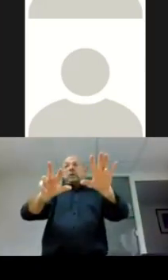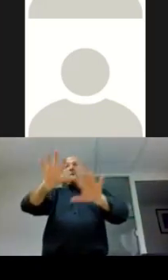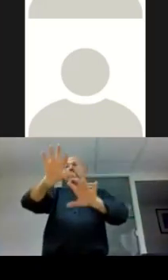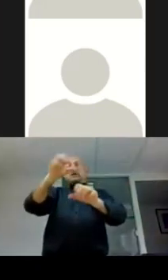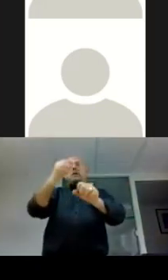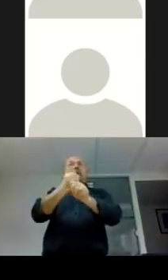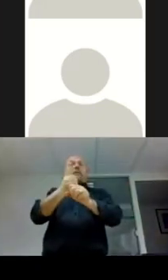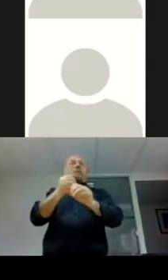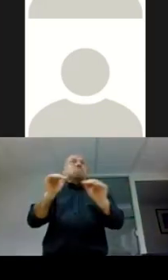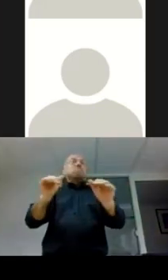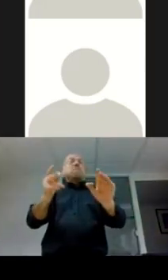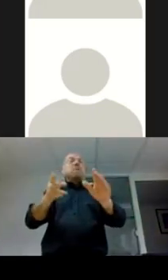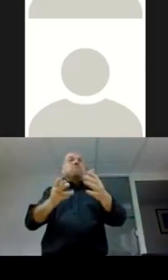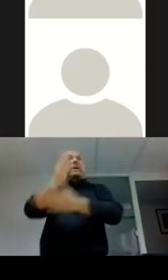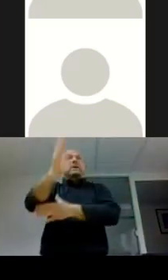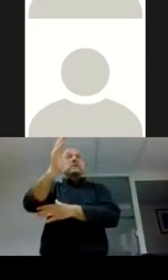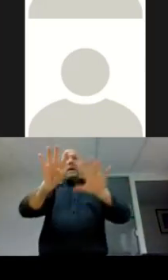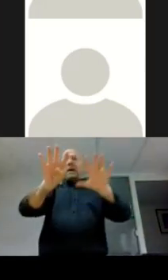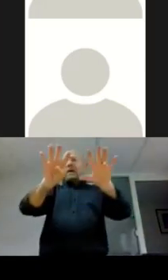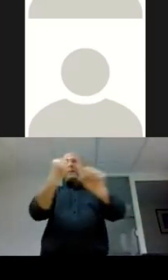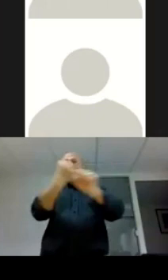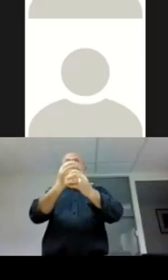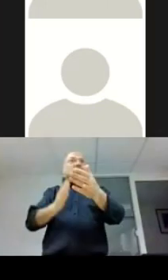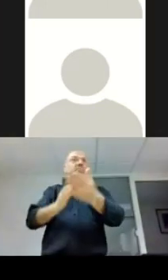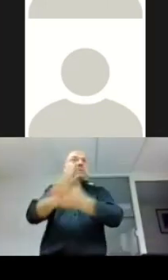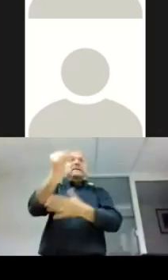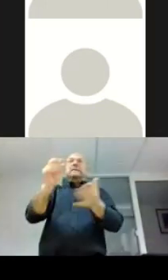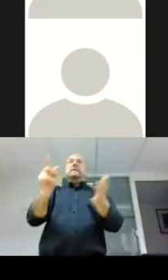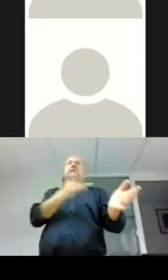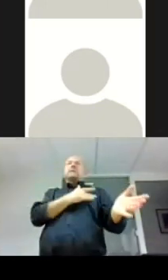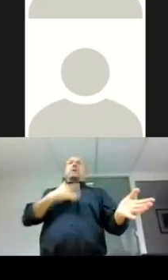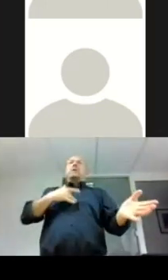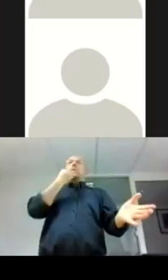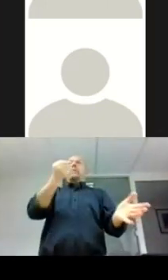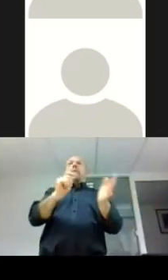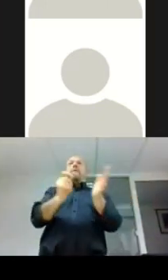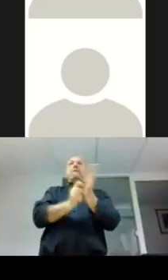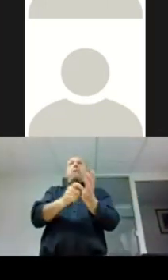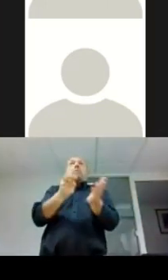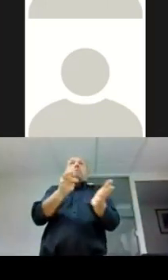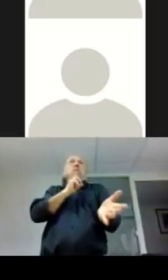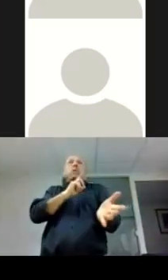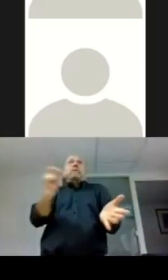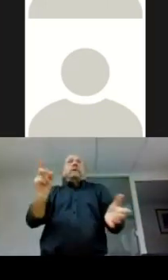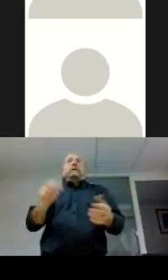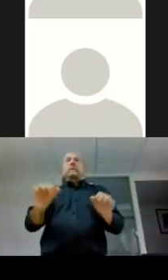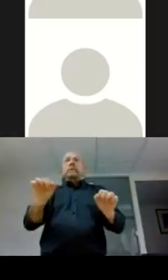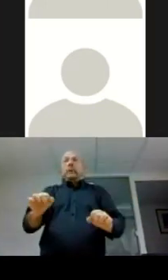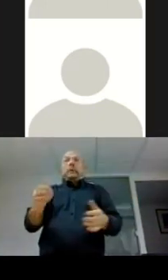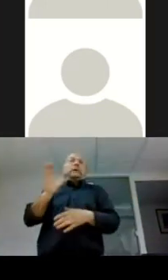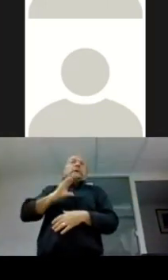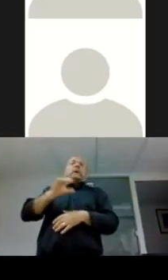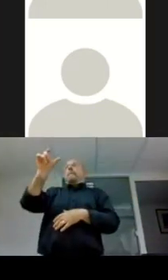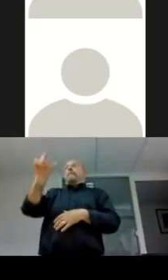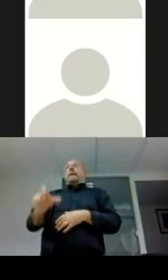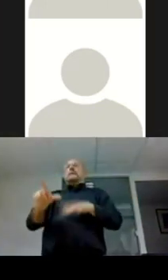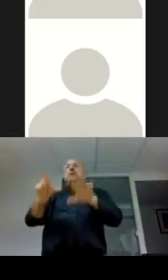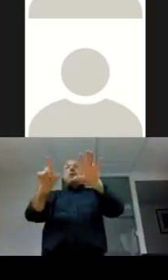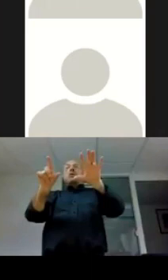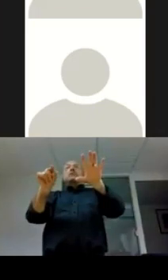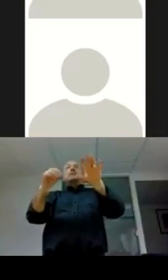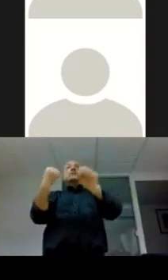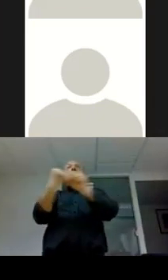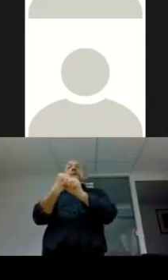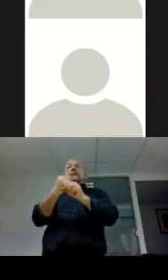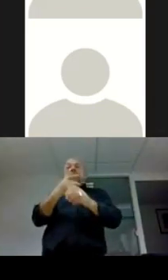il n'y a pas de problème, on peut aller jusqu'à 80, 85 ans, voire plus. Il y a même des patients qui sont opérés passés 90 ans parce qu'ils étaient en grande forme, avec très peu